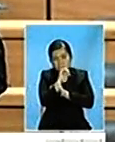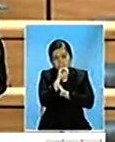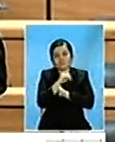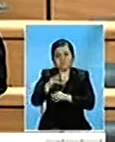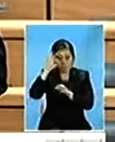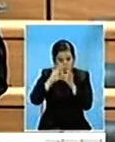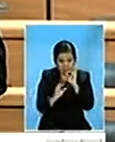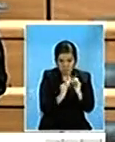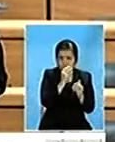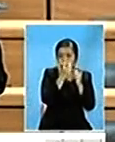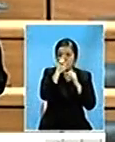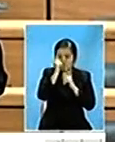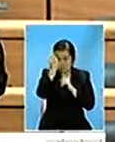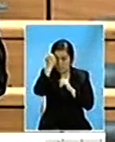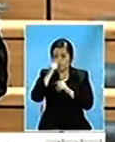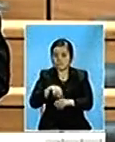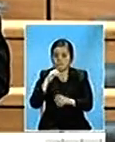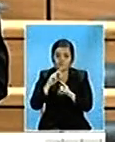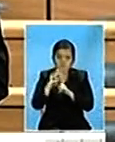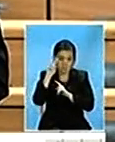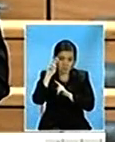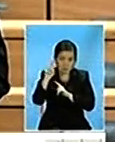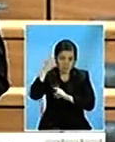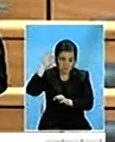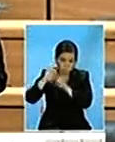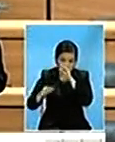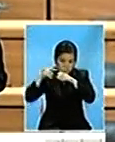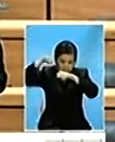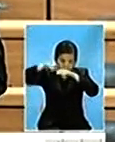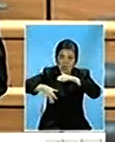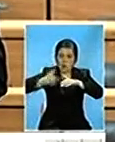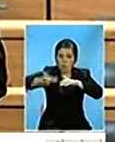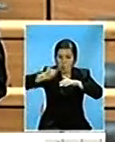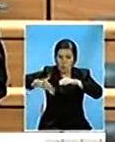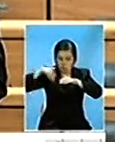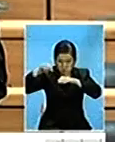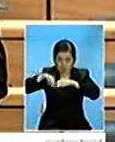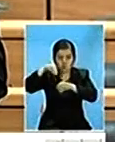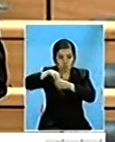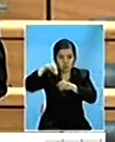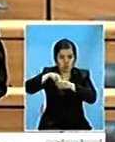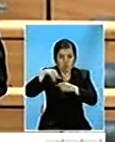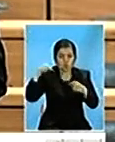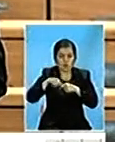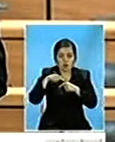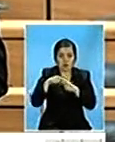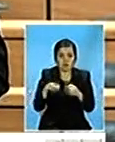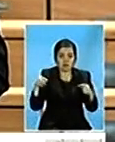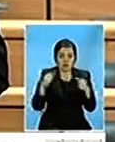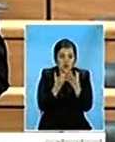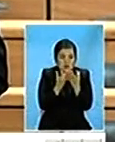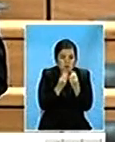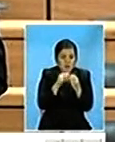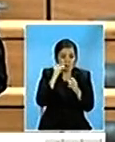ใหม่แอบไล่จุดใหม่กับ2ไฟที่ลงไปข้างล่างเพราะว่าพลุเนี่ยเป็นการทับถมของชั้น